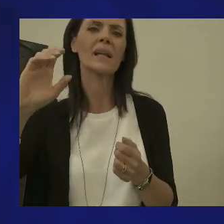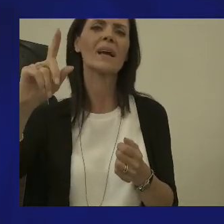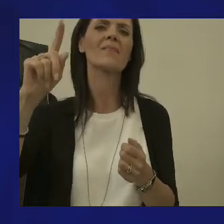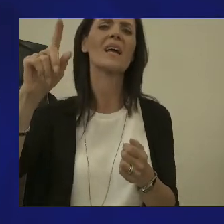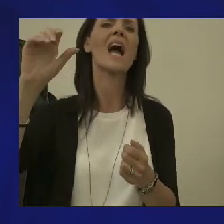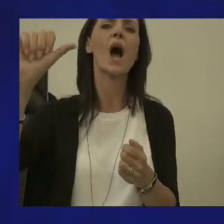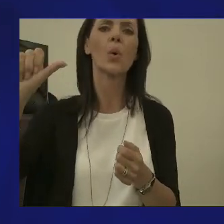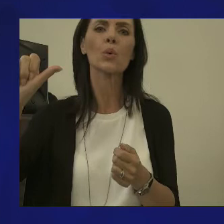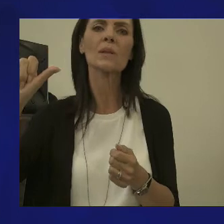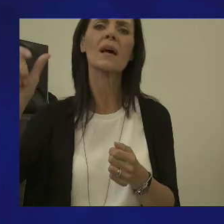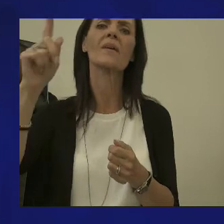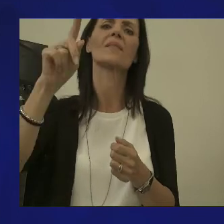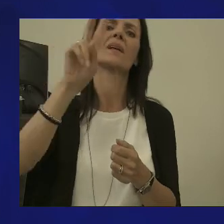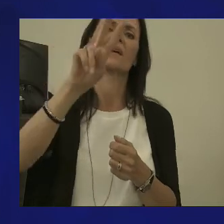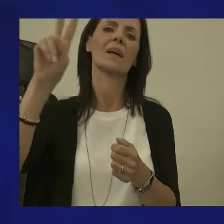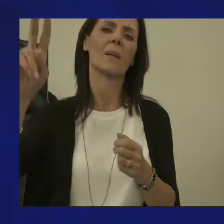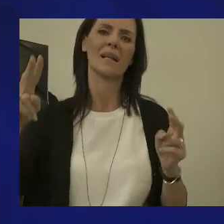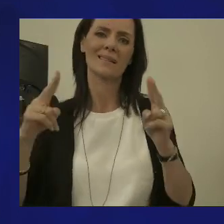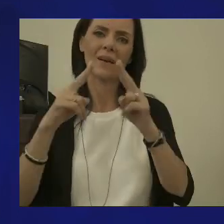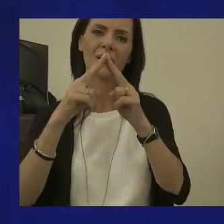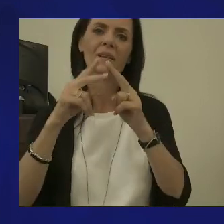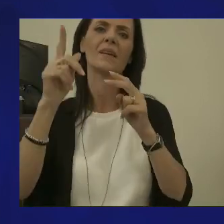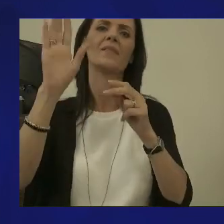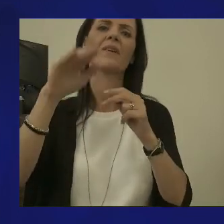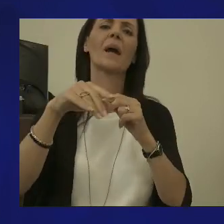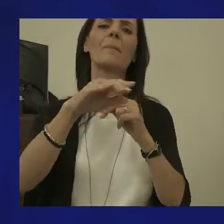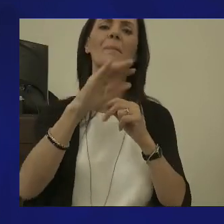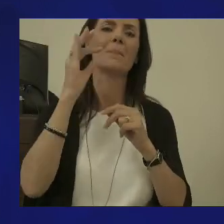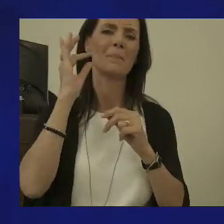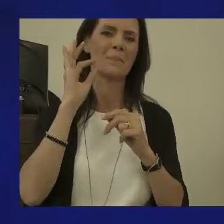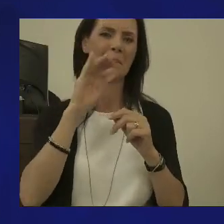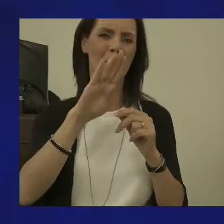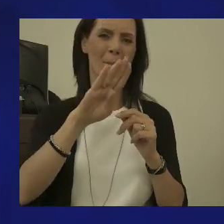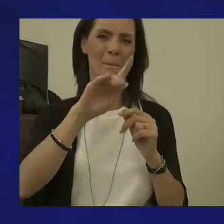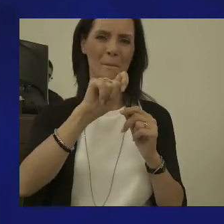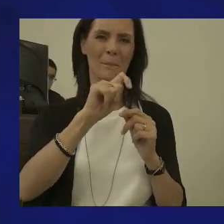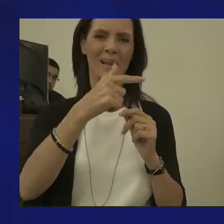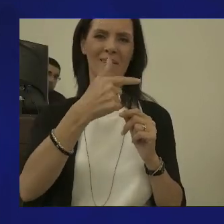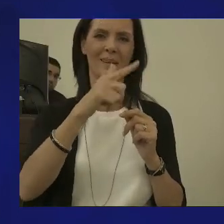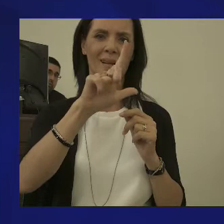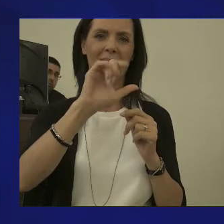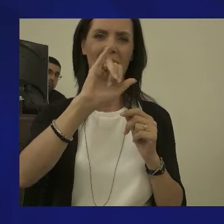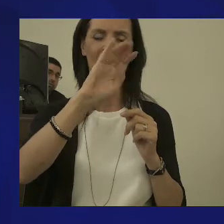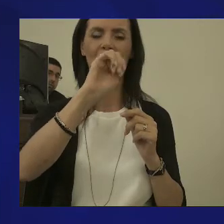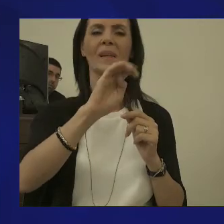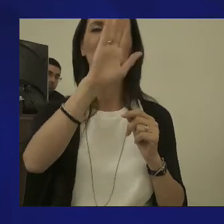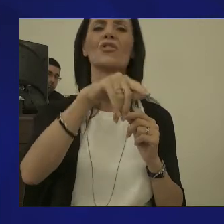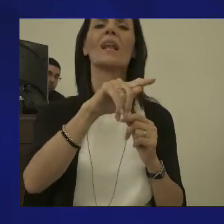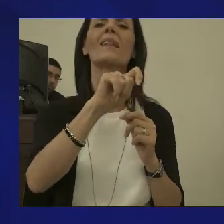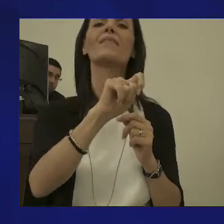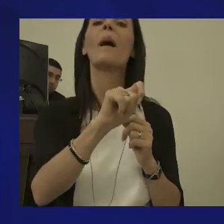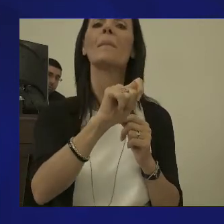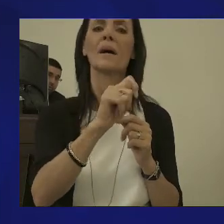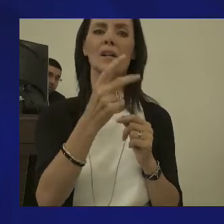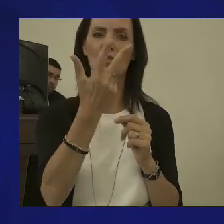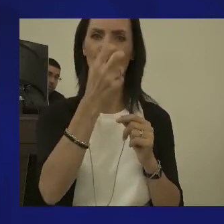אחוזה, שכונת קרמל צרפתי ובת גלים. שאלו שכונות שתמ"א 38